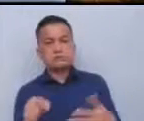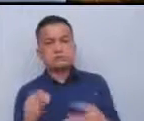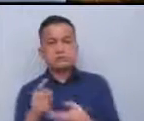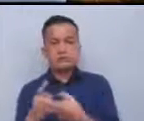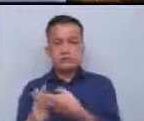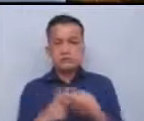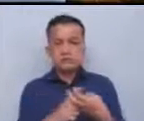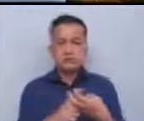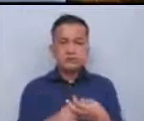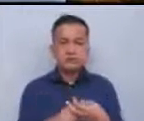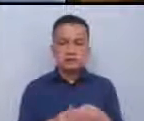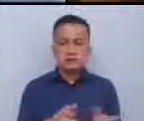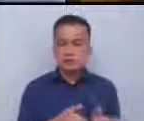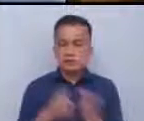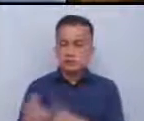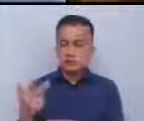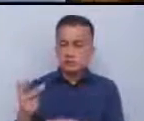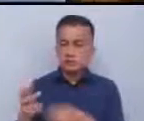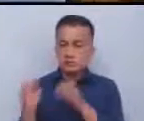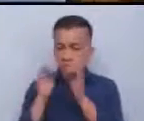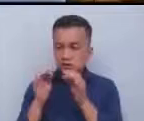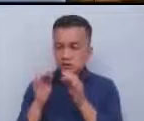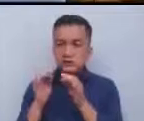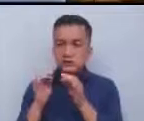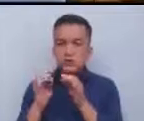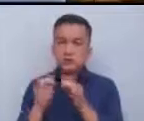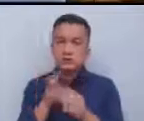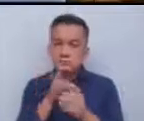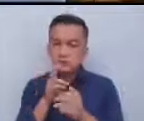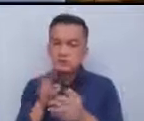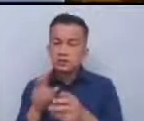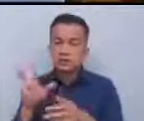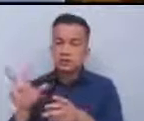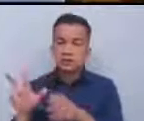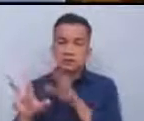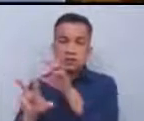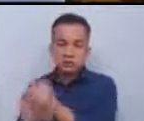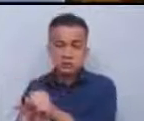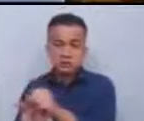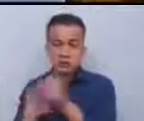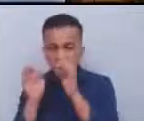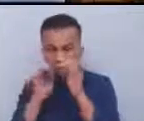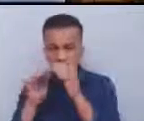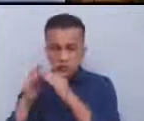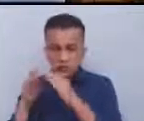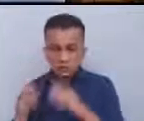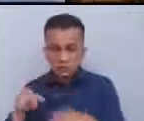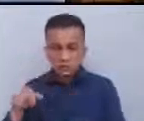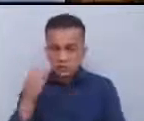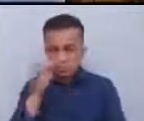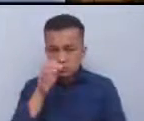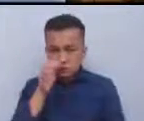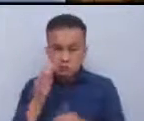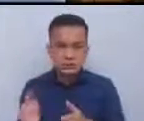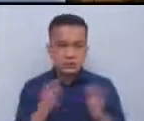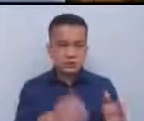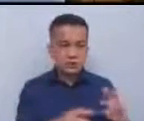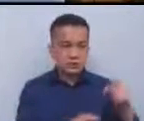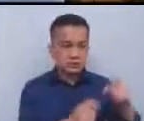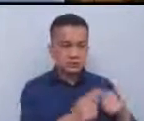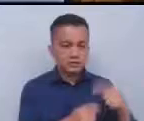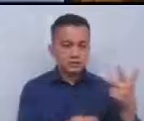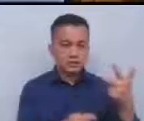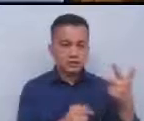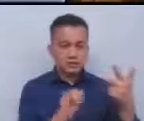suspect naman nahuli sa isang drug den sa Cebu City. At top 3 most wanted sa Ilagan, huli